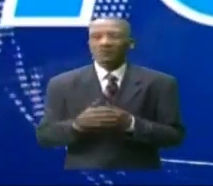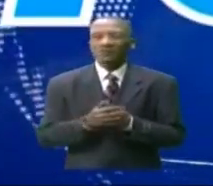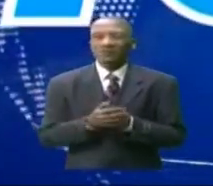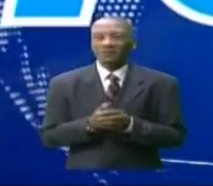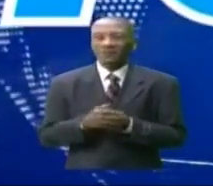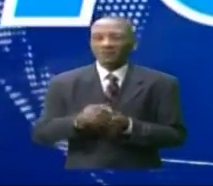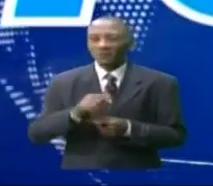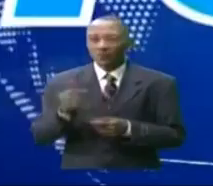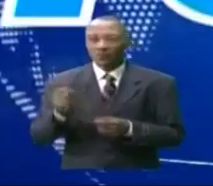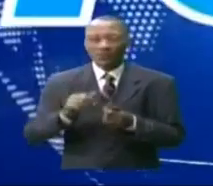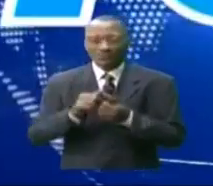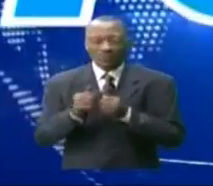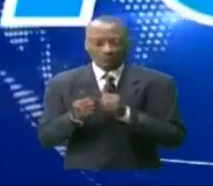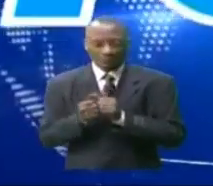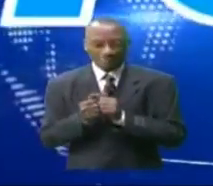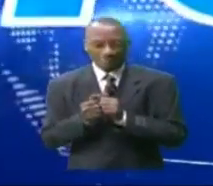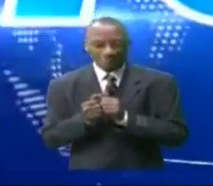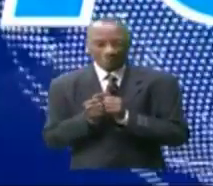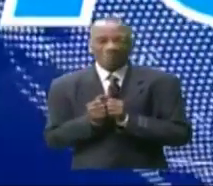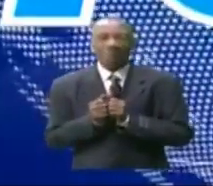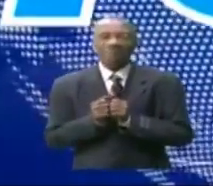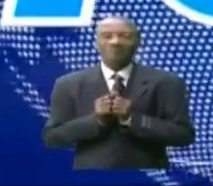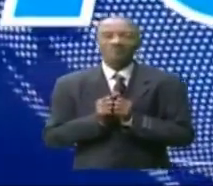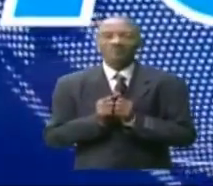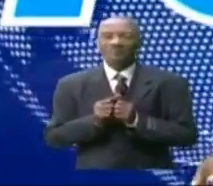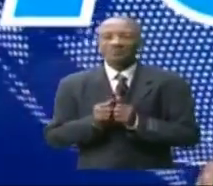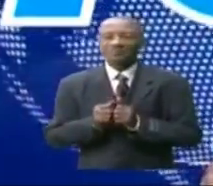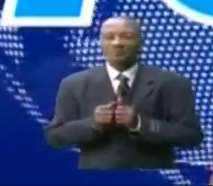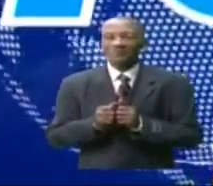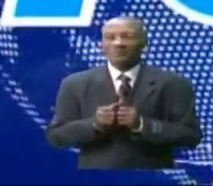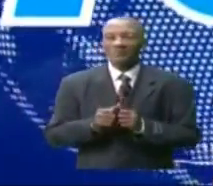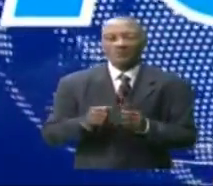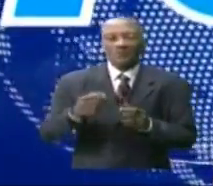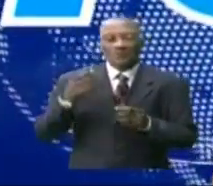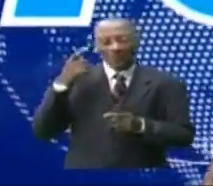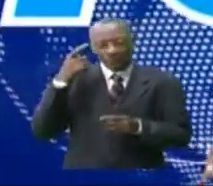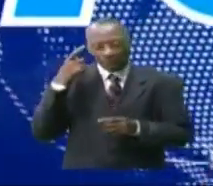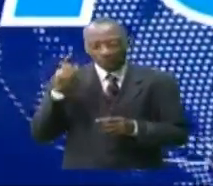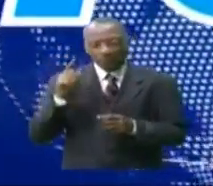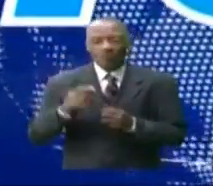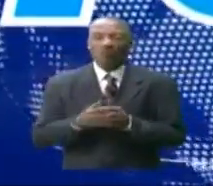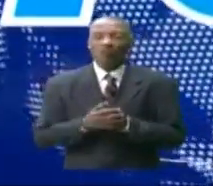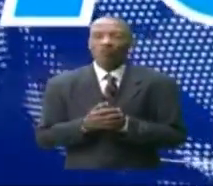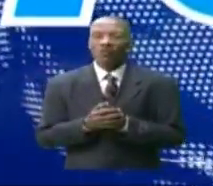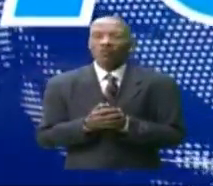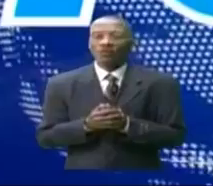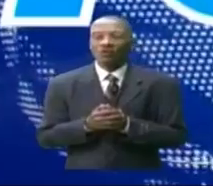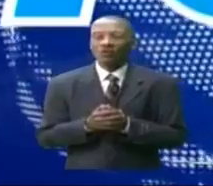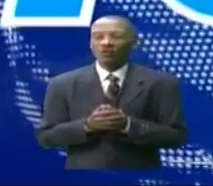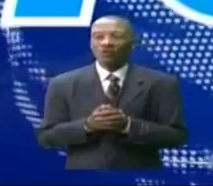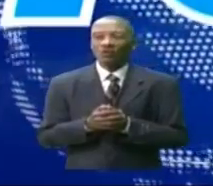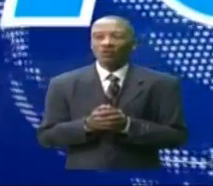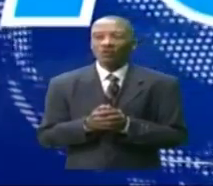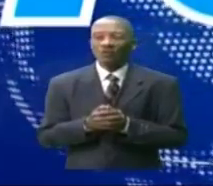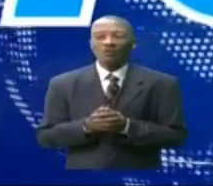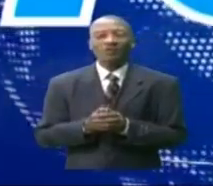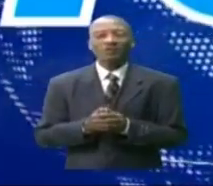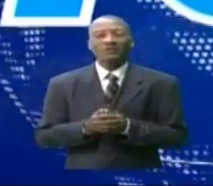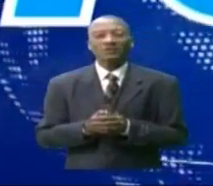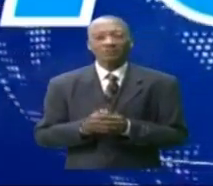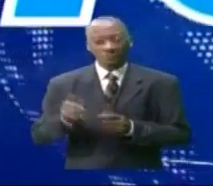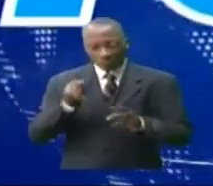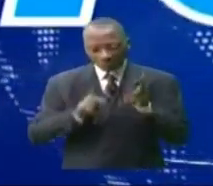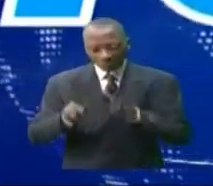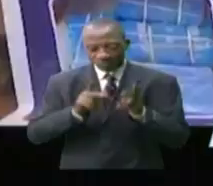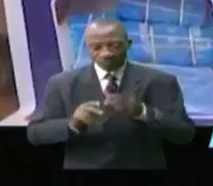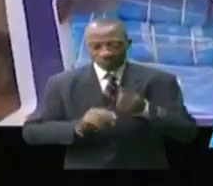et autres cordes pour leur permettre d'œuvrer dans de bonnes conditions. Un acte salué par la population d'ici coin de la RDC. Mokondi.